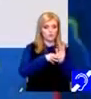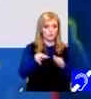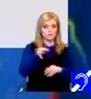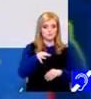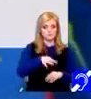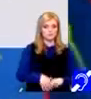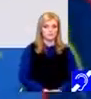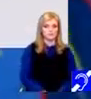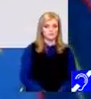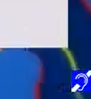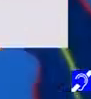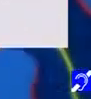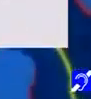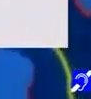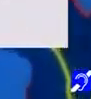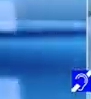de bani.